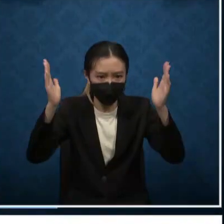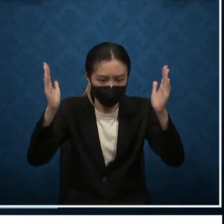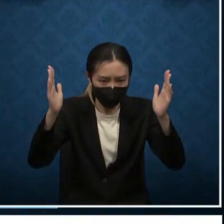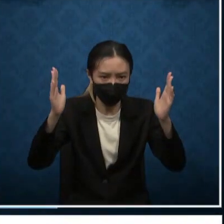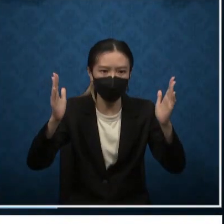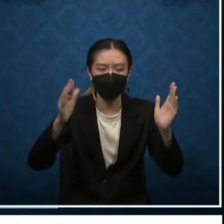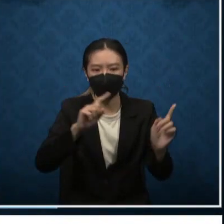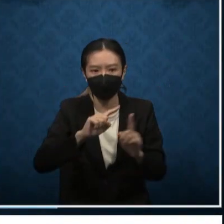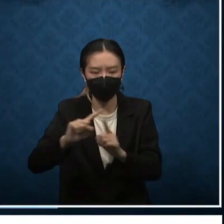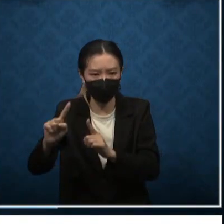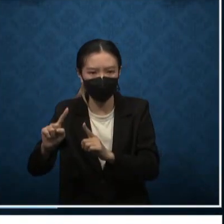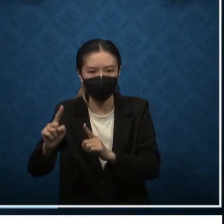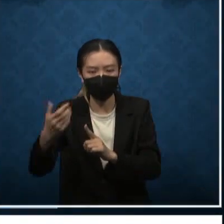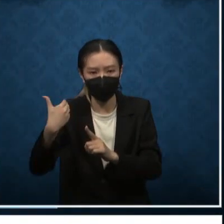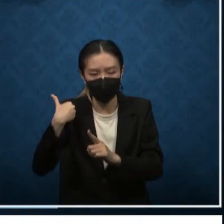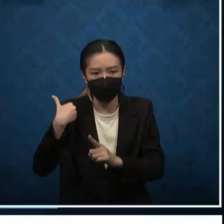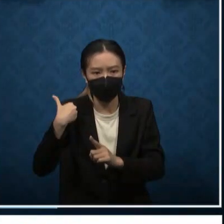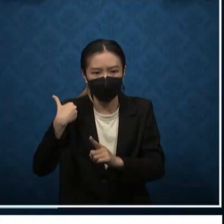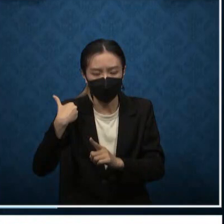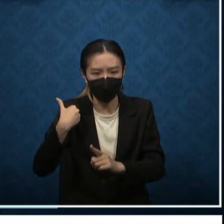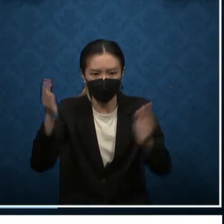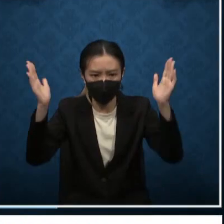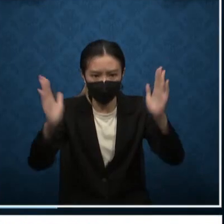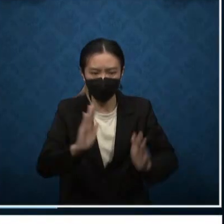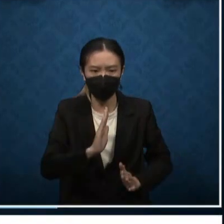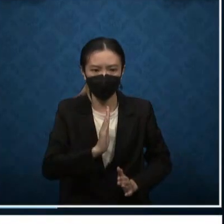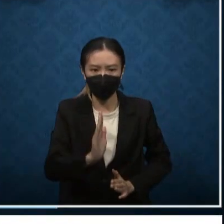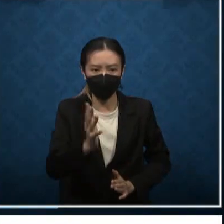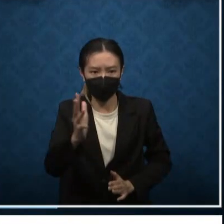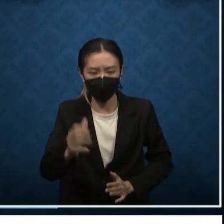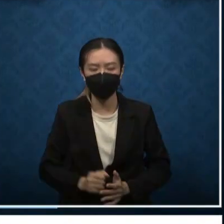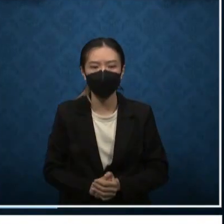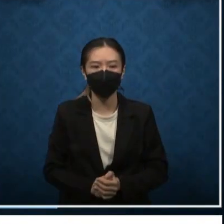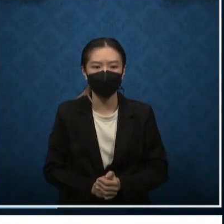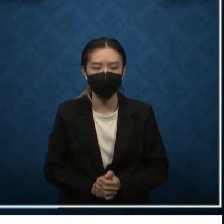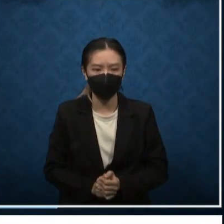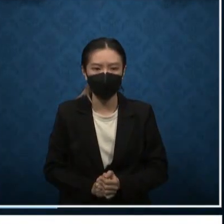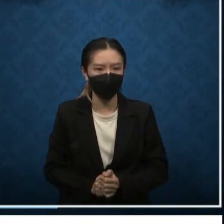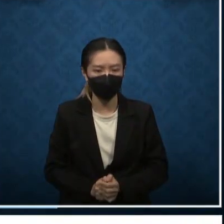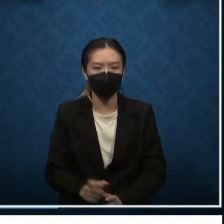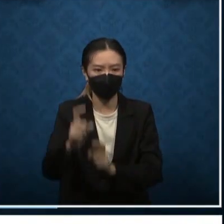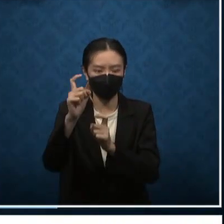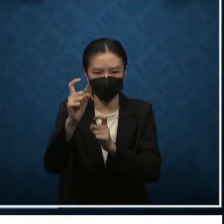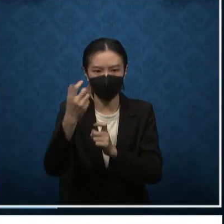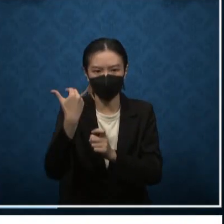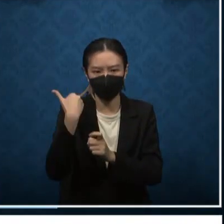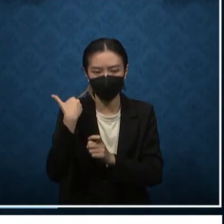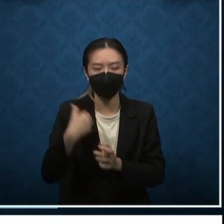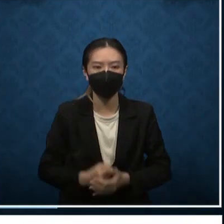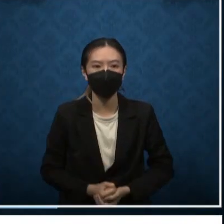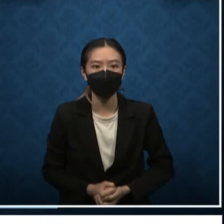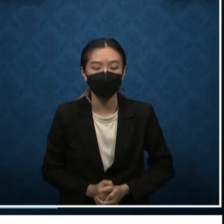ามจำเป็น และเกิน κวามจริไม่ได้วิเคอระโรตบความก้มคว้าและความเสียงอย่างรอบด้าน แต่อย่ใำ